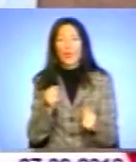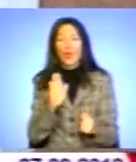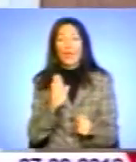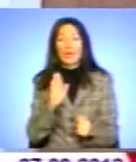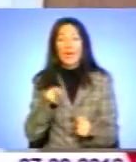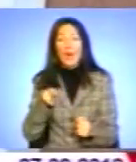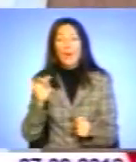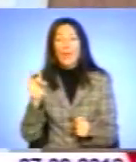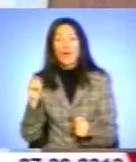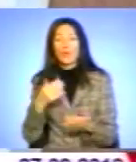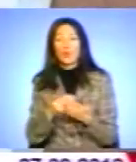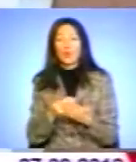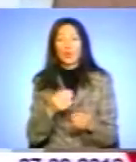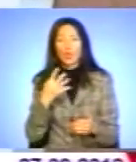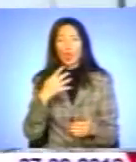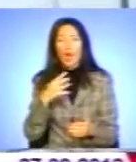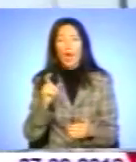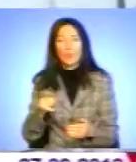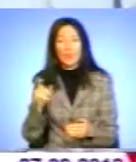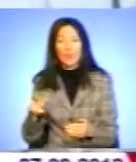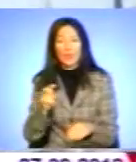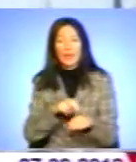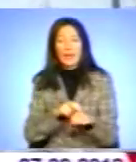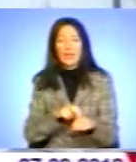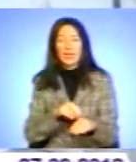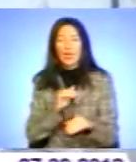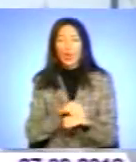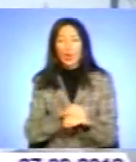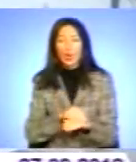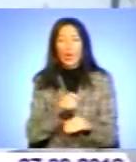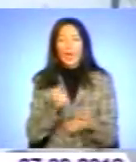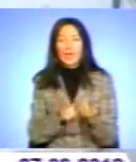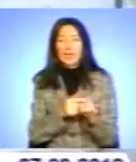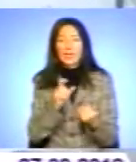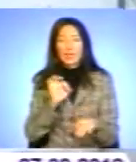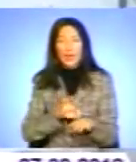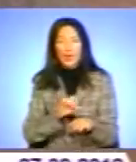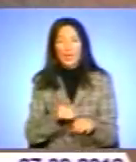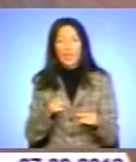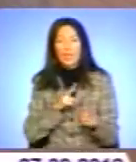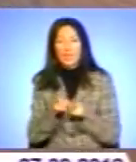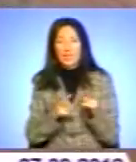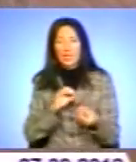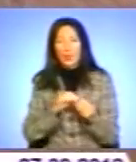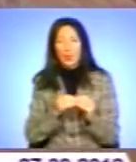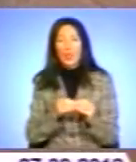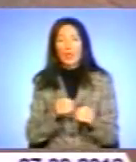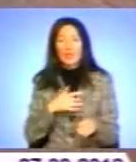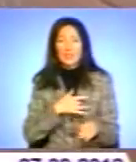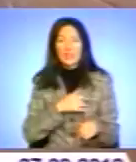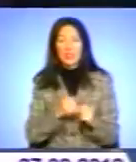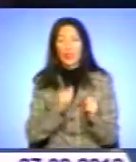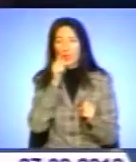Павлова щодня близько 40 пацієнтів. Лікар констатує, кількість хворих, які скаржаться на проблеми із серцем, щороку